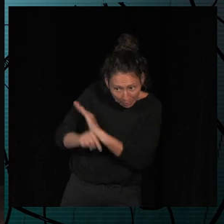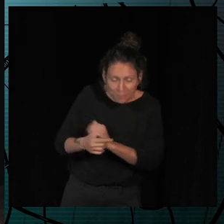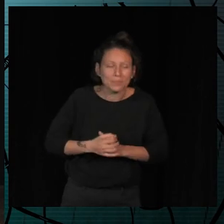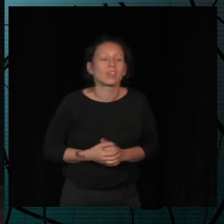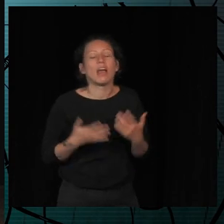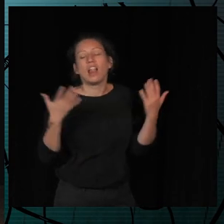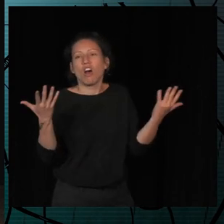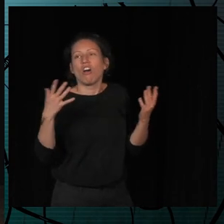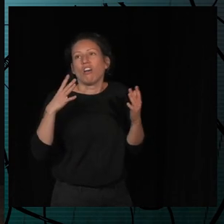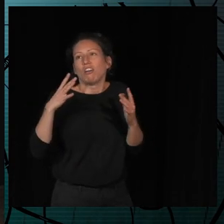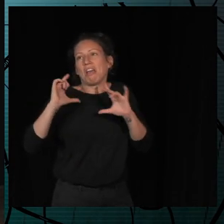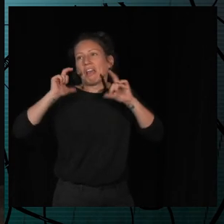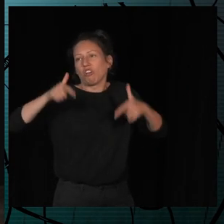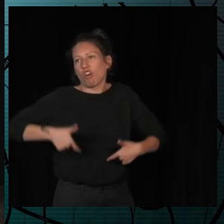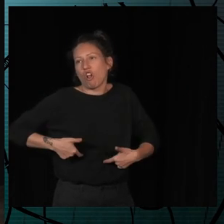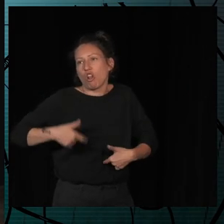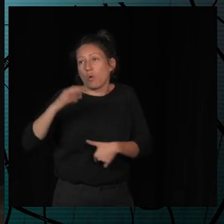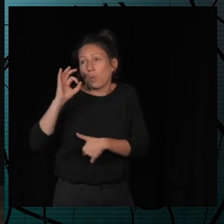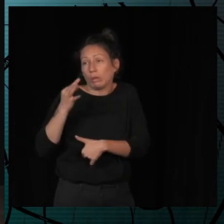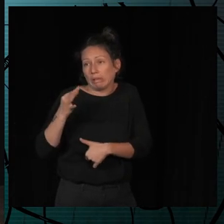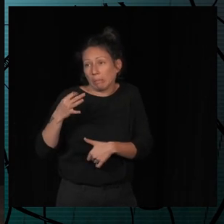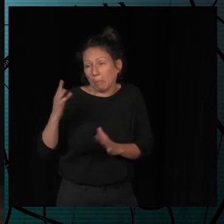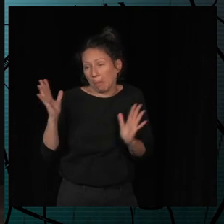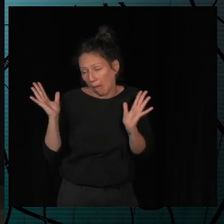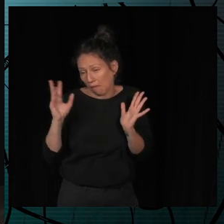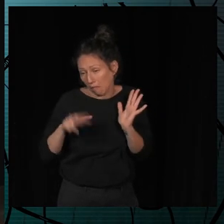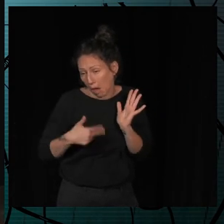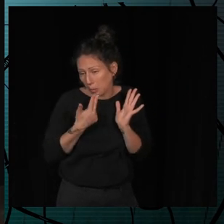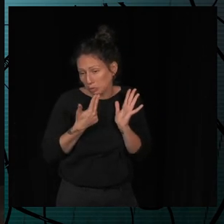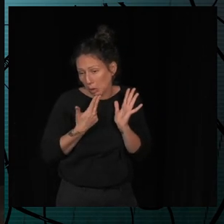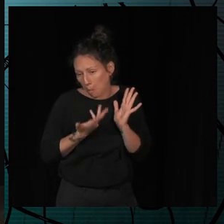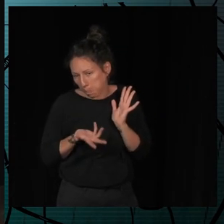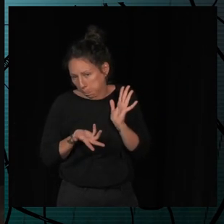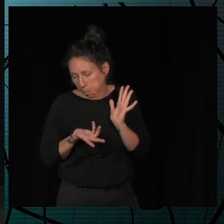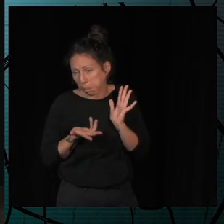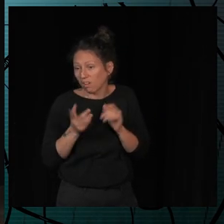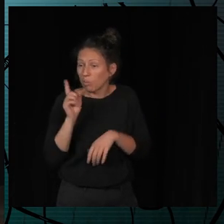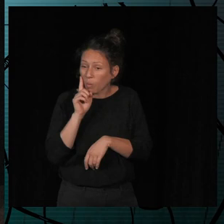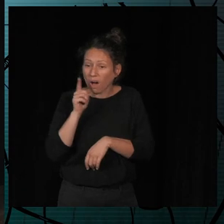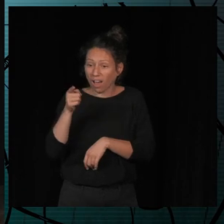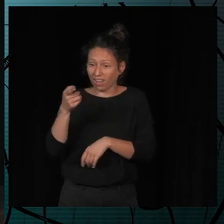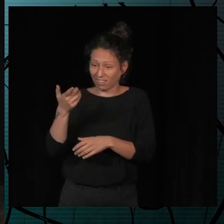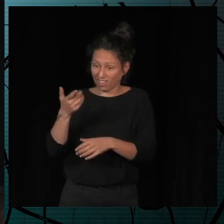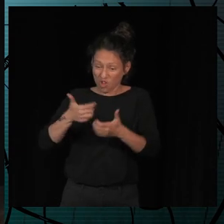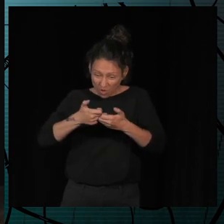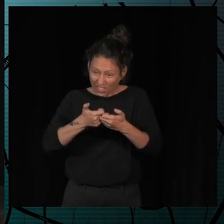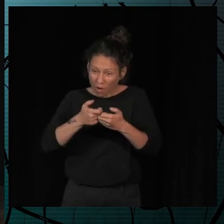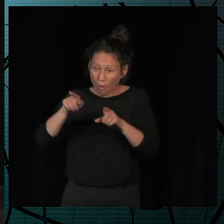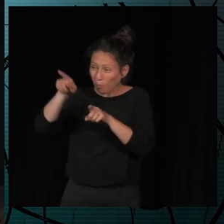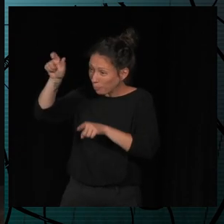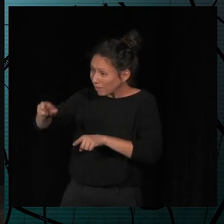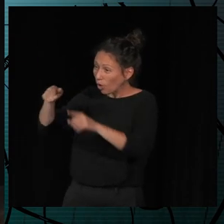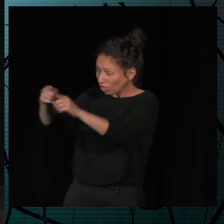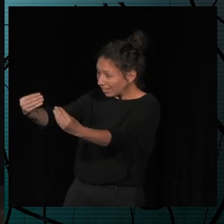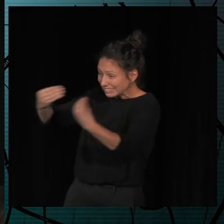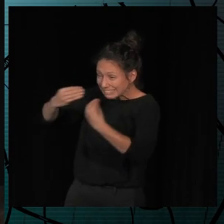écoles mais qui servent à rien parce que personne va vous apprendre à être bon dans les jeux vidéos c'est vous êtes bon ou vous